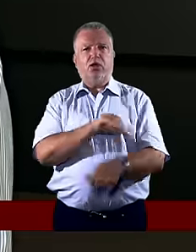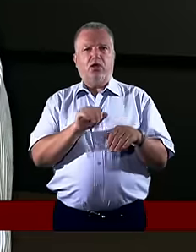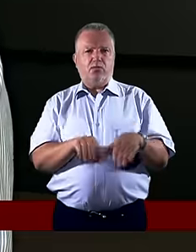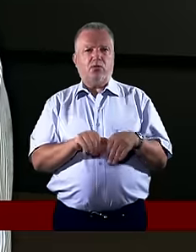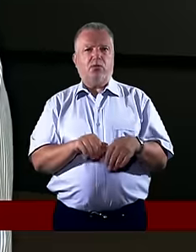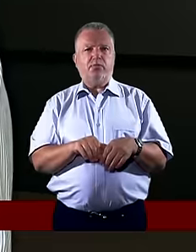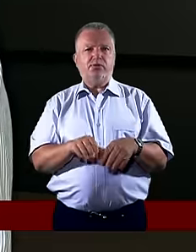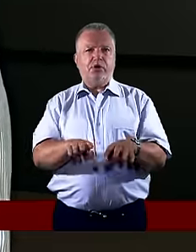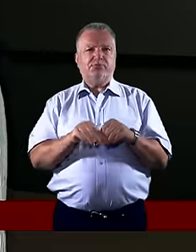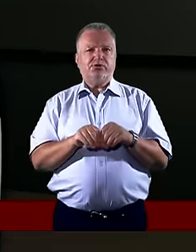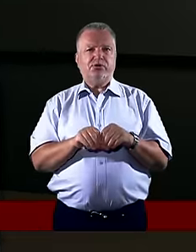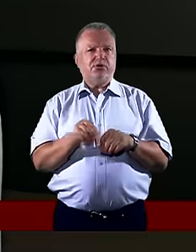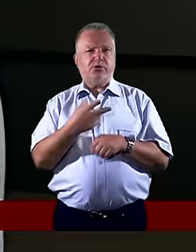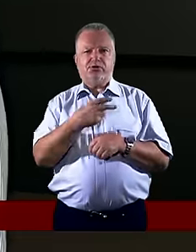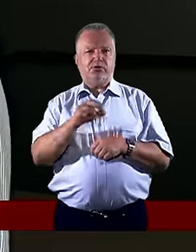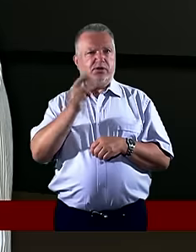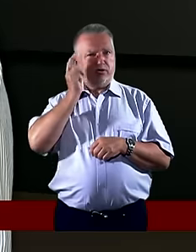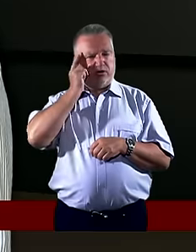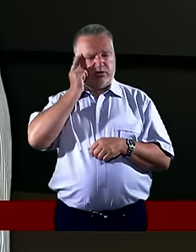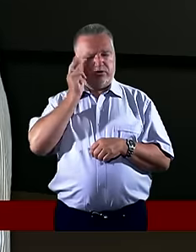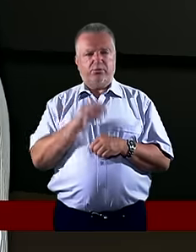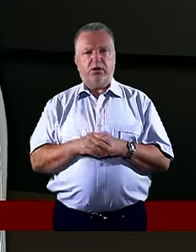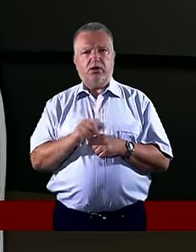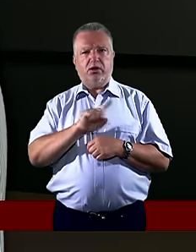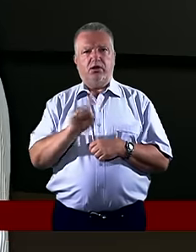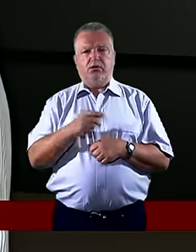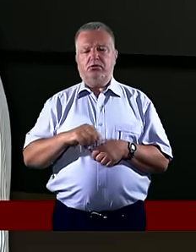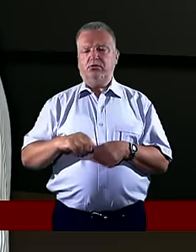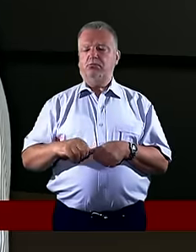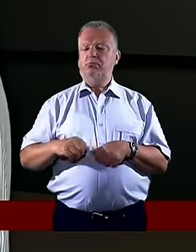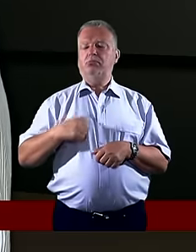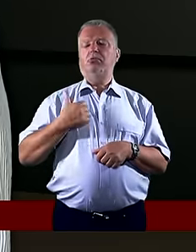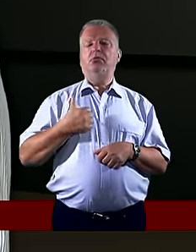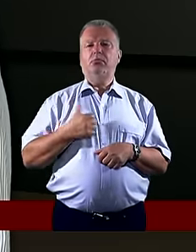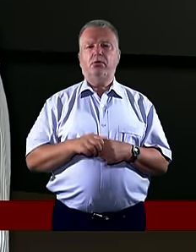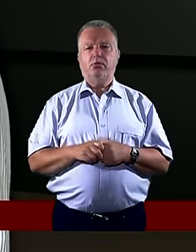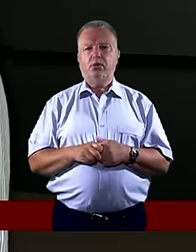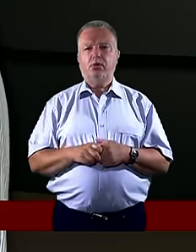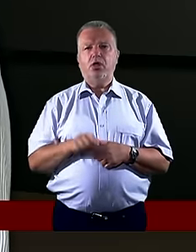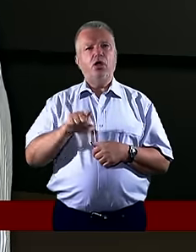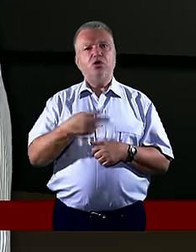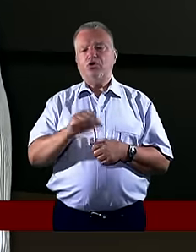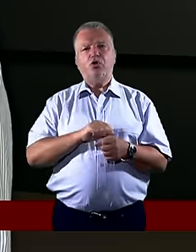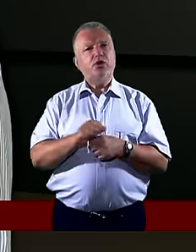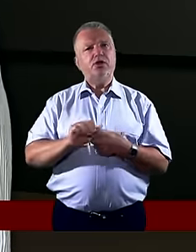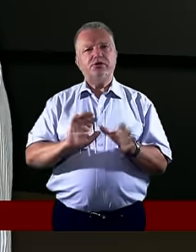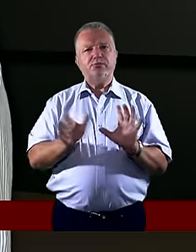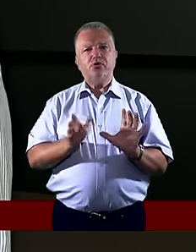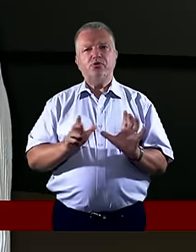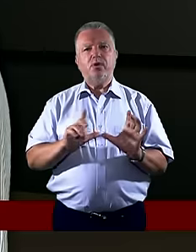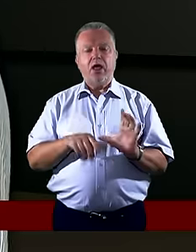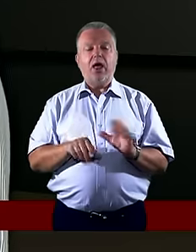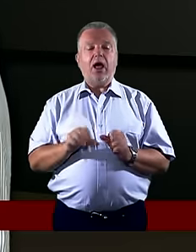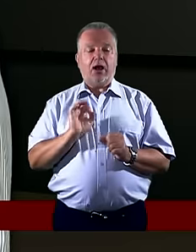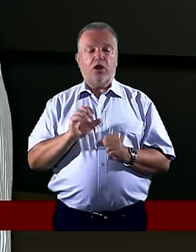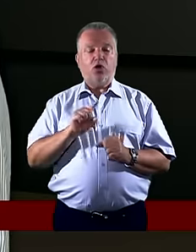no mogłoby to być przyjęte z jakimś niezrozumieniem przynajmniej, z jakąś może arogancją, albo no po prostu to nie jest